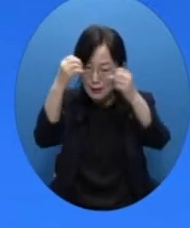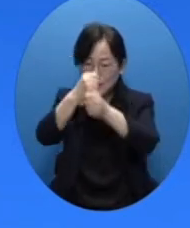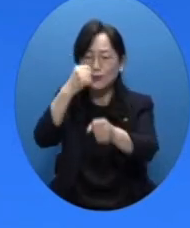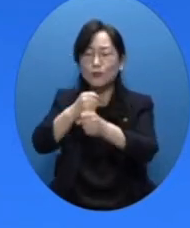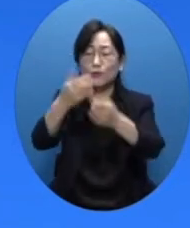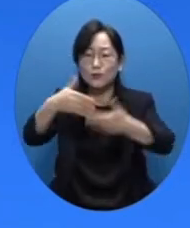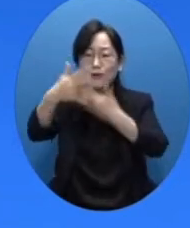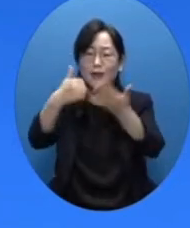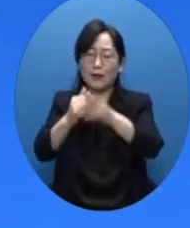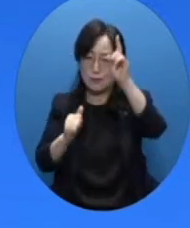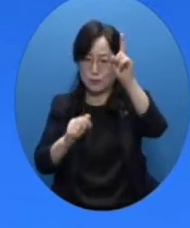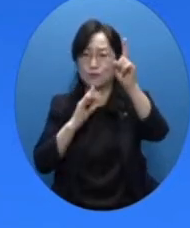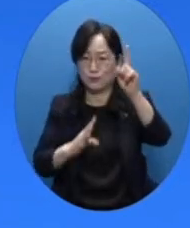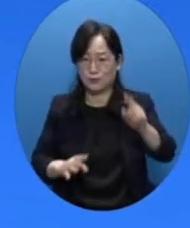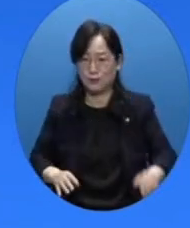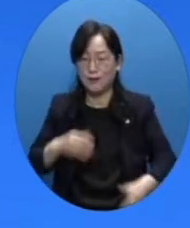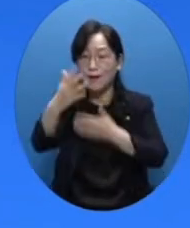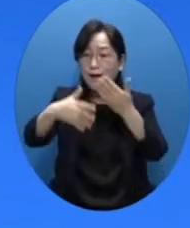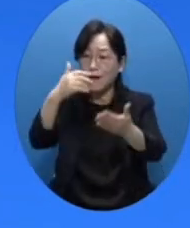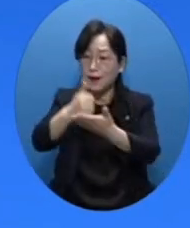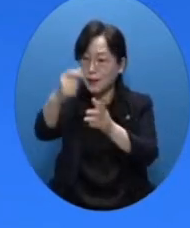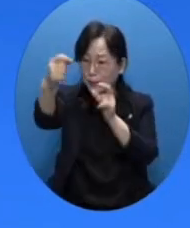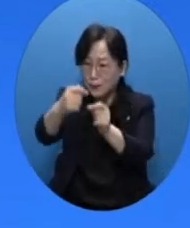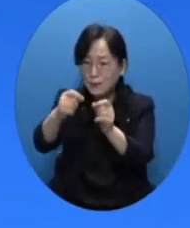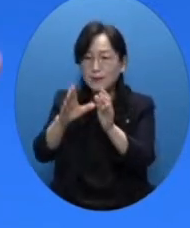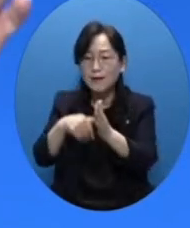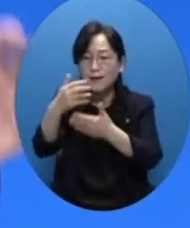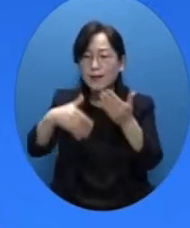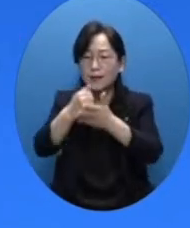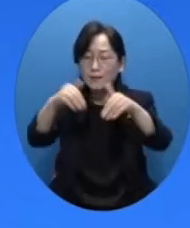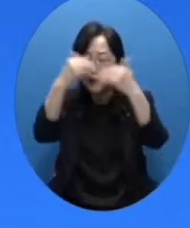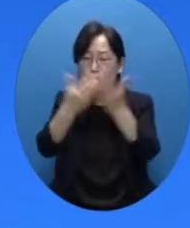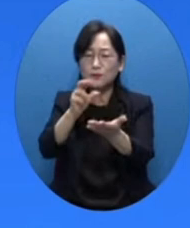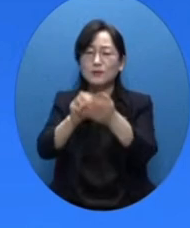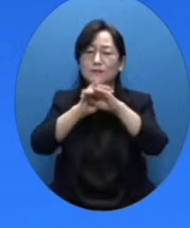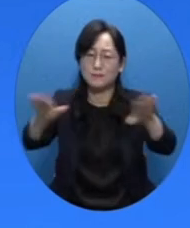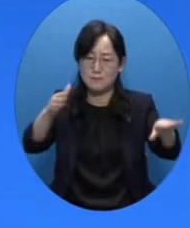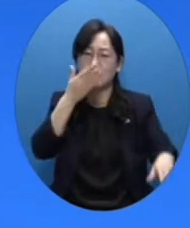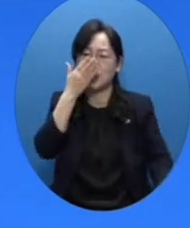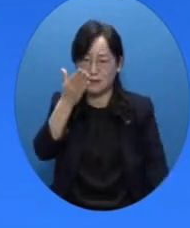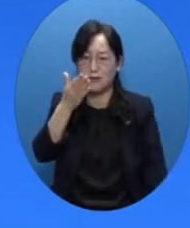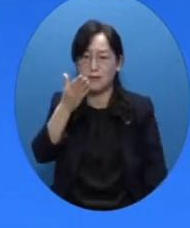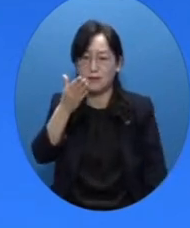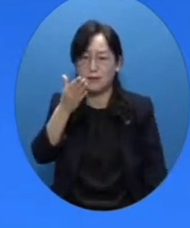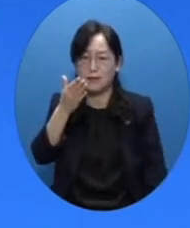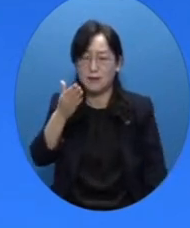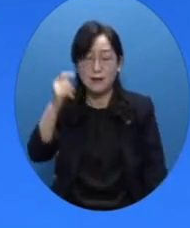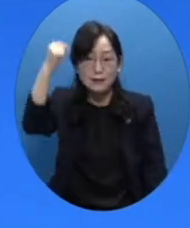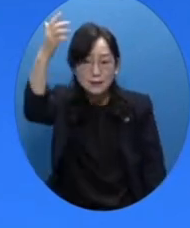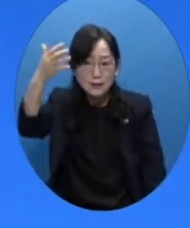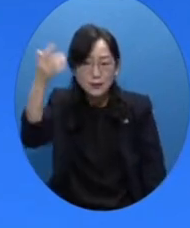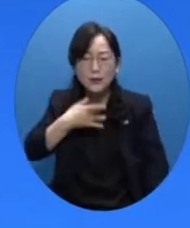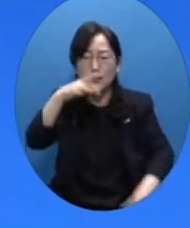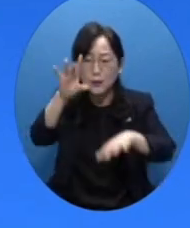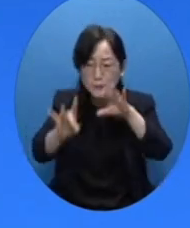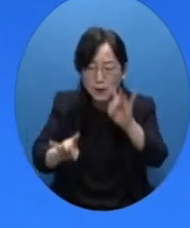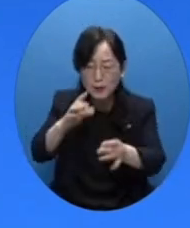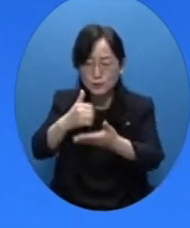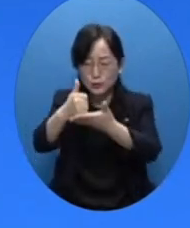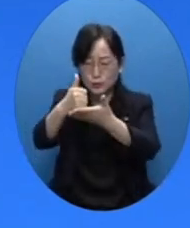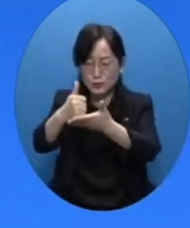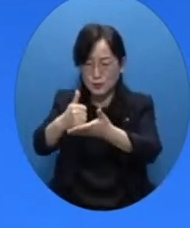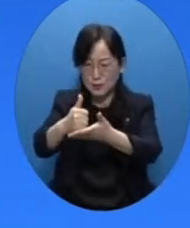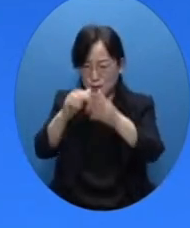한번 밖에 없습니다 하나님께 나아갈 때 만이 우리의 모든 문제가 해결 되려고 있습니다 우리 영혼의 칼 카본을 우리 주님이 채워